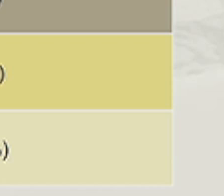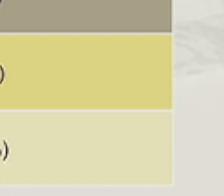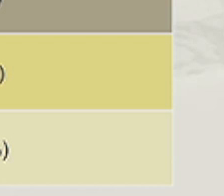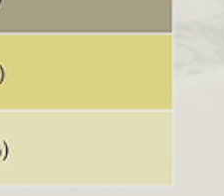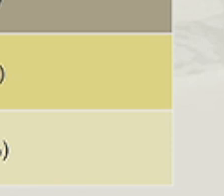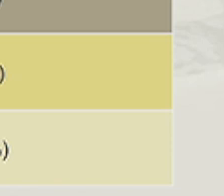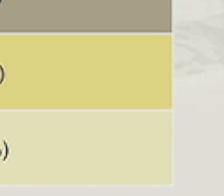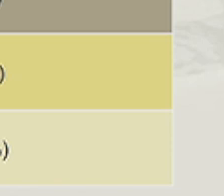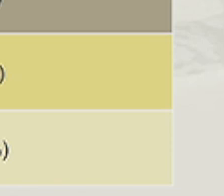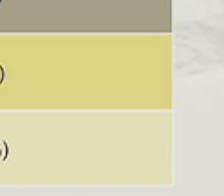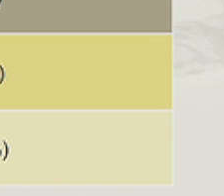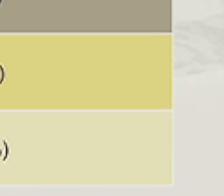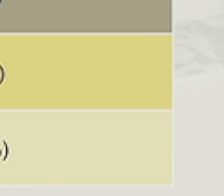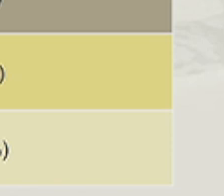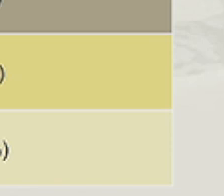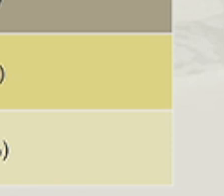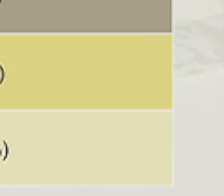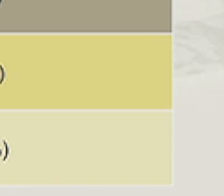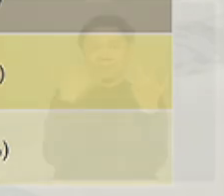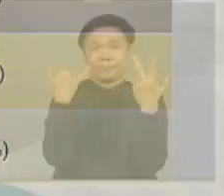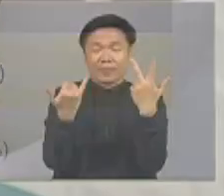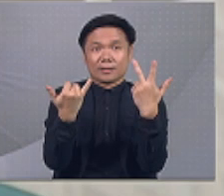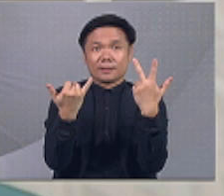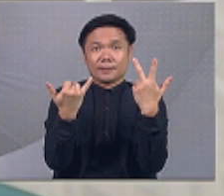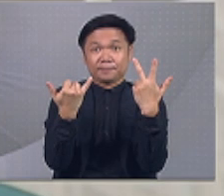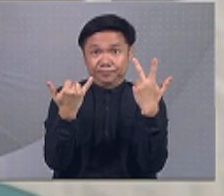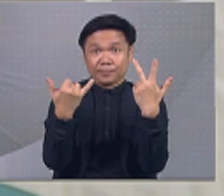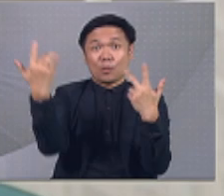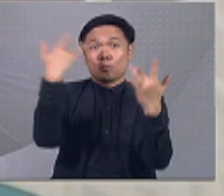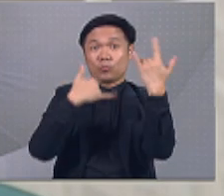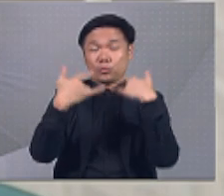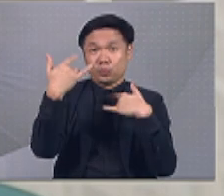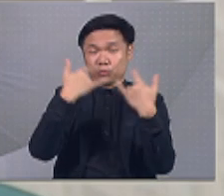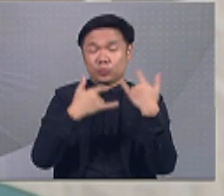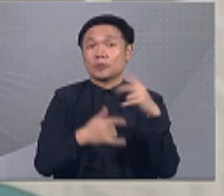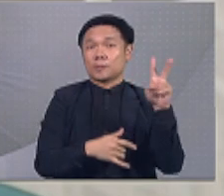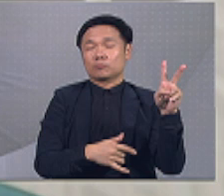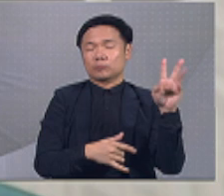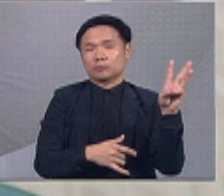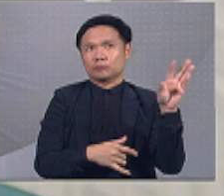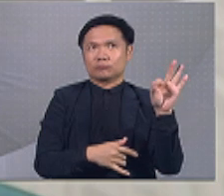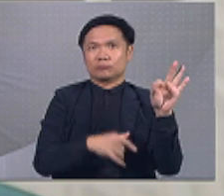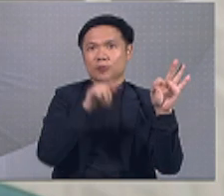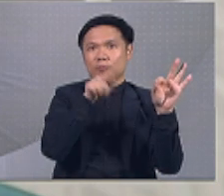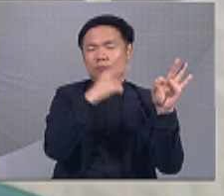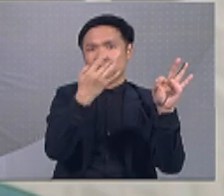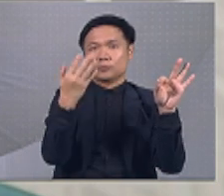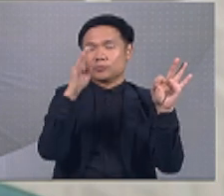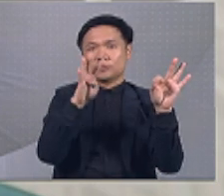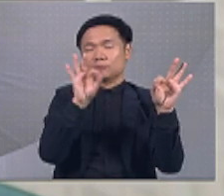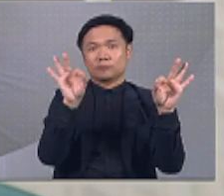epro sehingga 3 Joon adalah selama 40 9206 individu dan